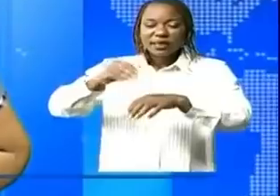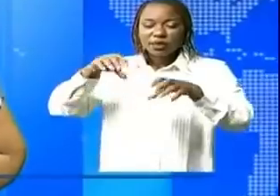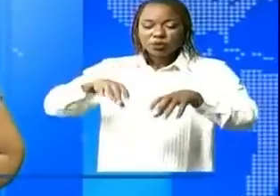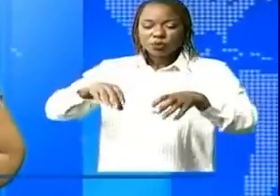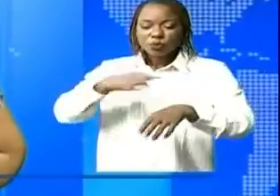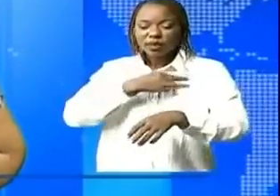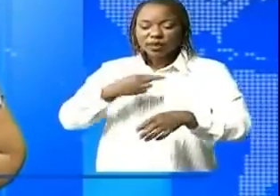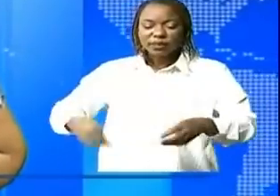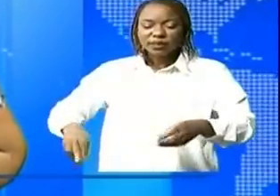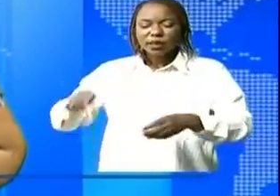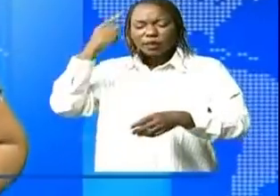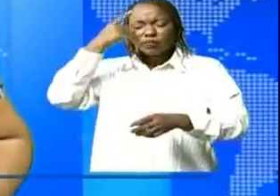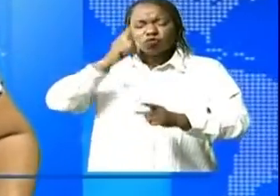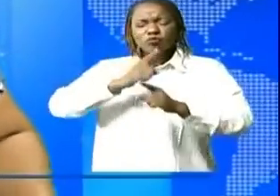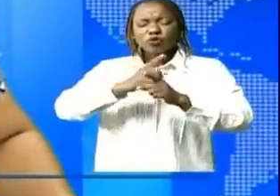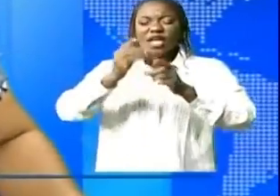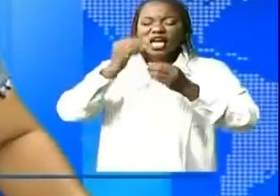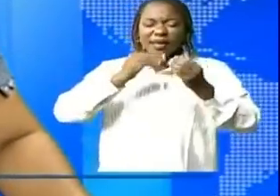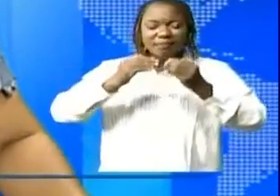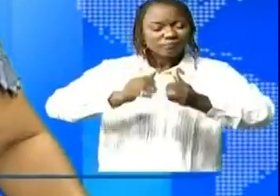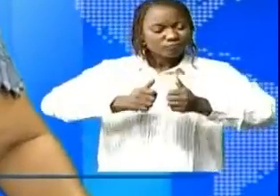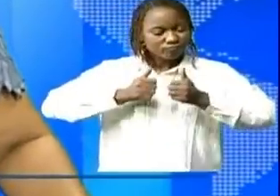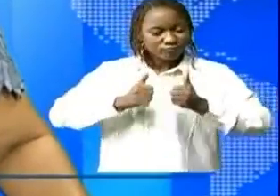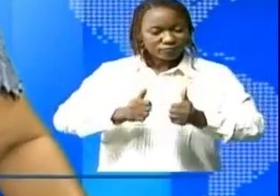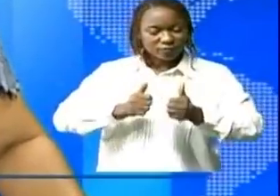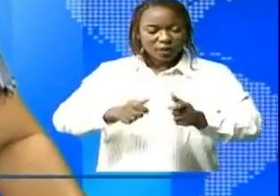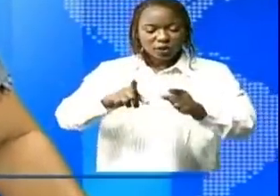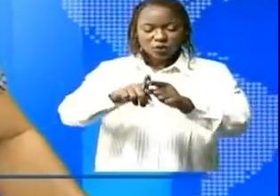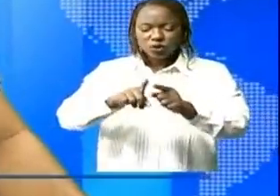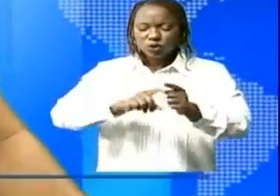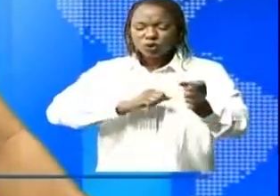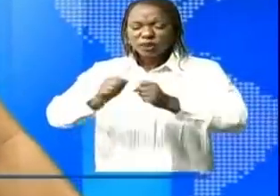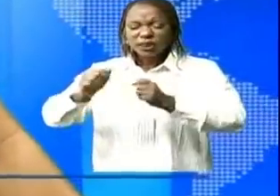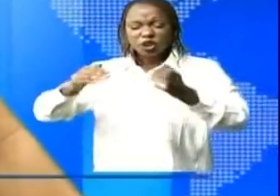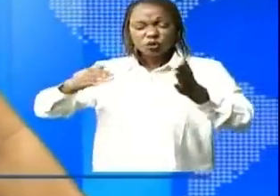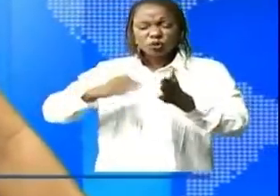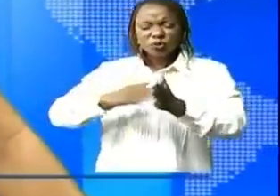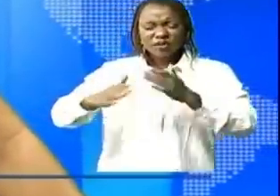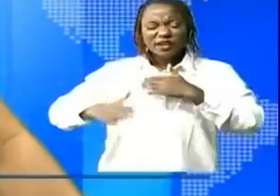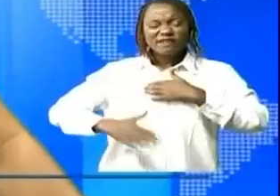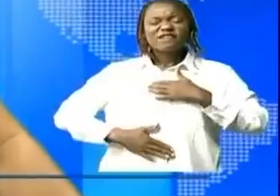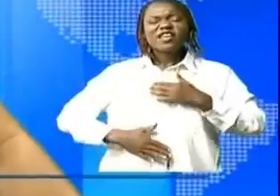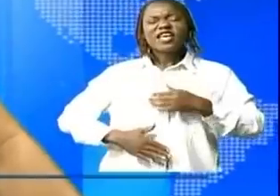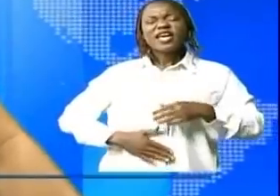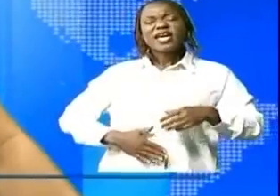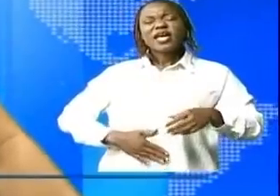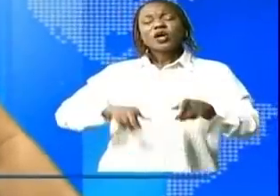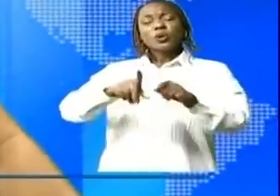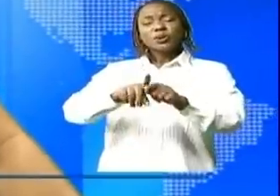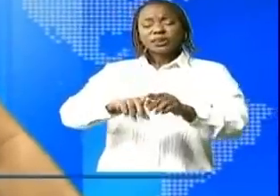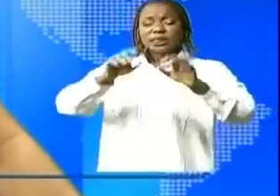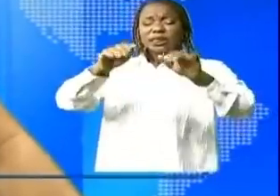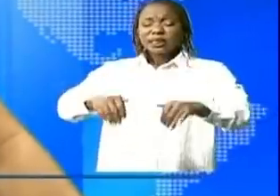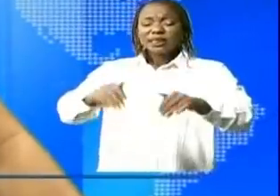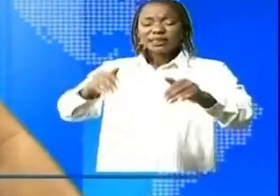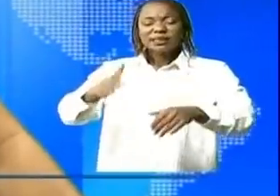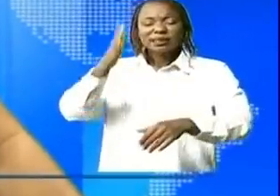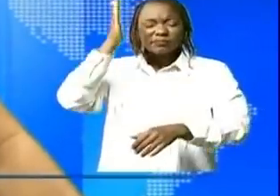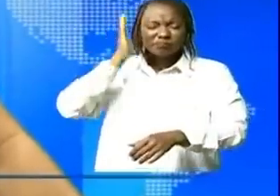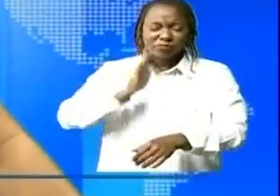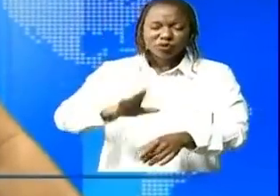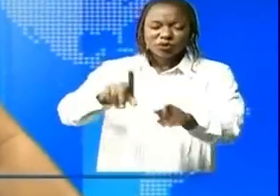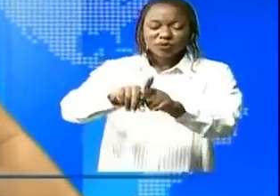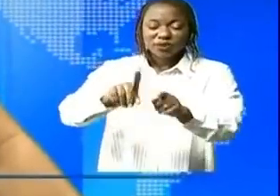sécurité alimentaire, la productivité de culture afin de lutter contre la faim et promouvoir une agriculture durable. Un projet